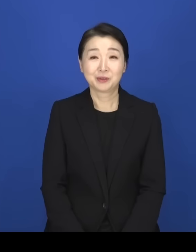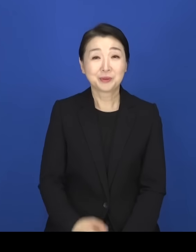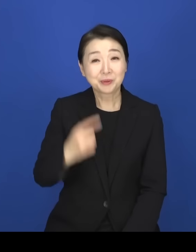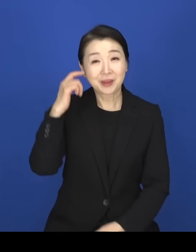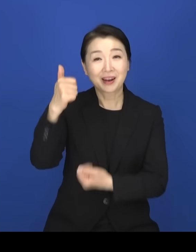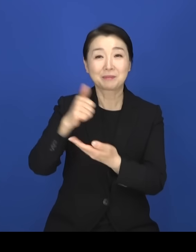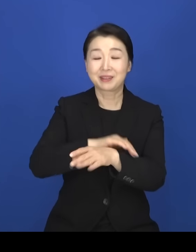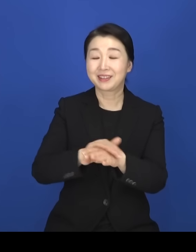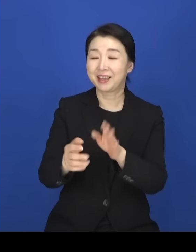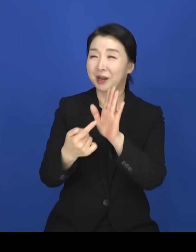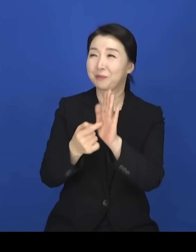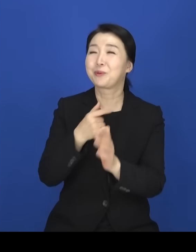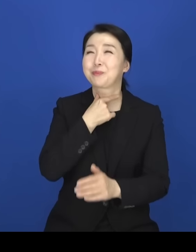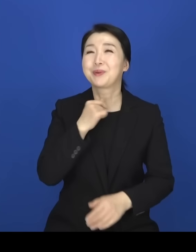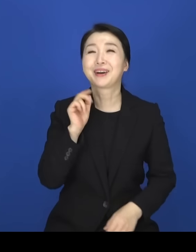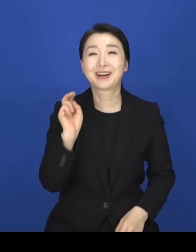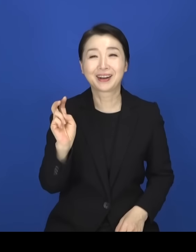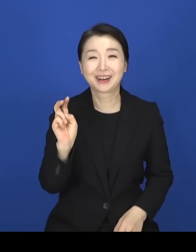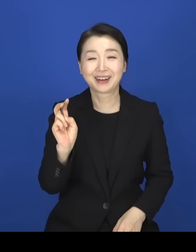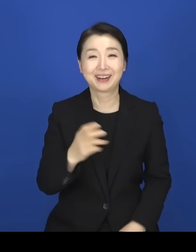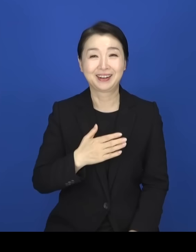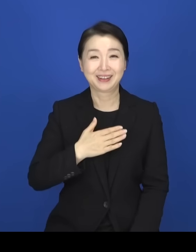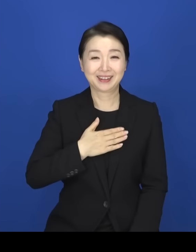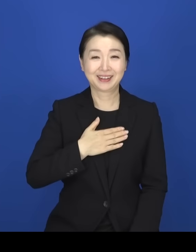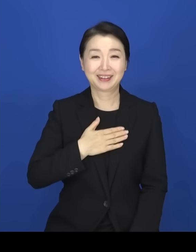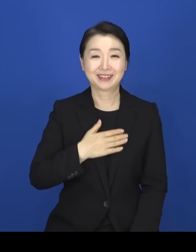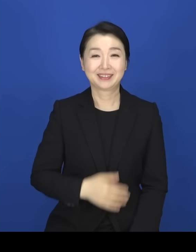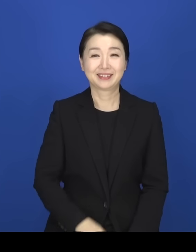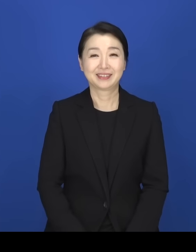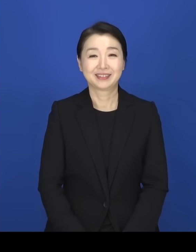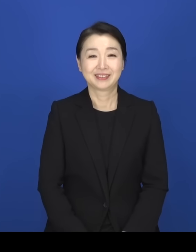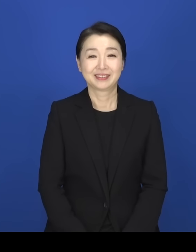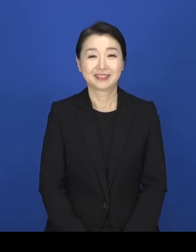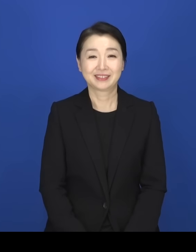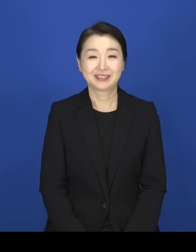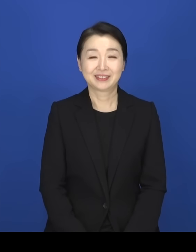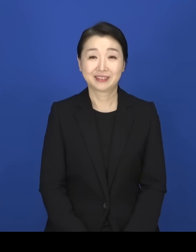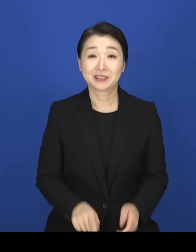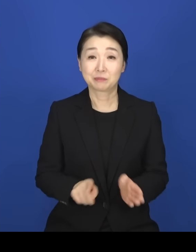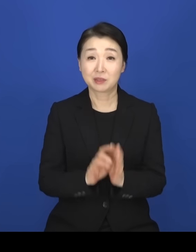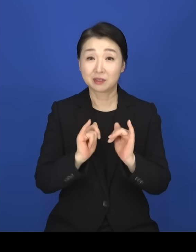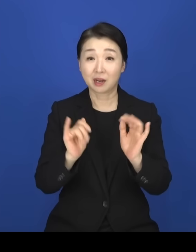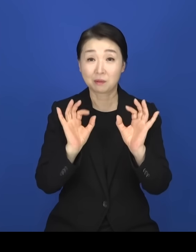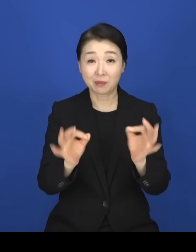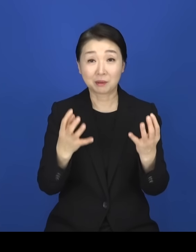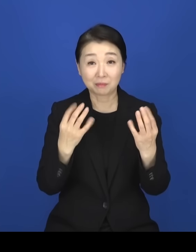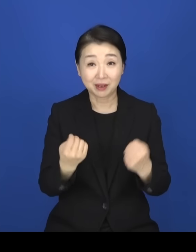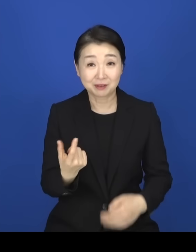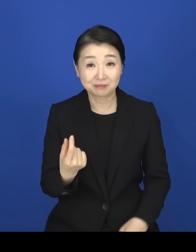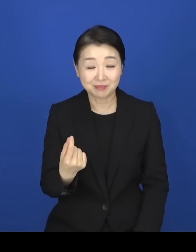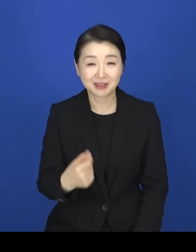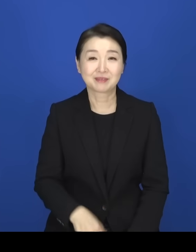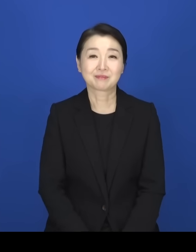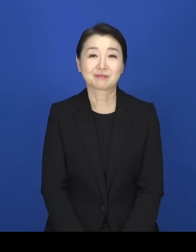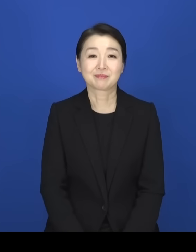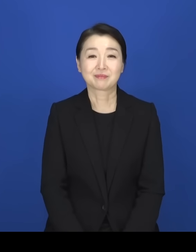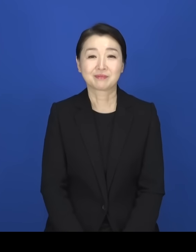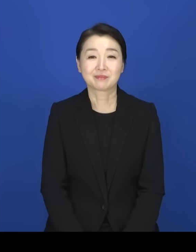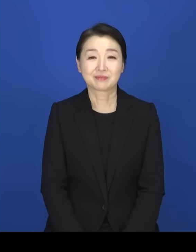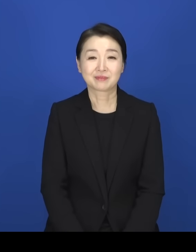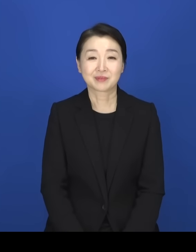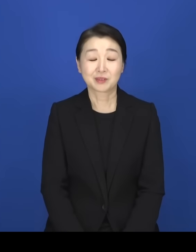싶은 거죠. 그렇죠. 제가 하나님을 사실 크리스찬들이 많이 보시긴 하지만은 네, 어떻게 보면